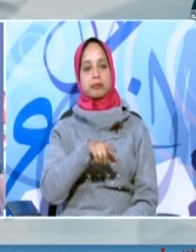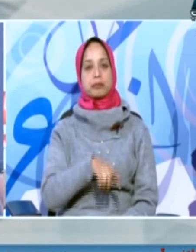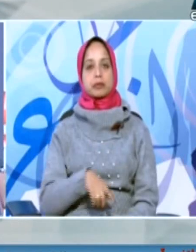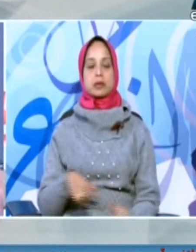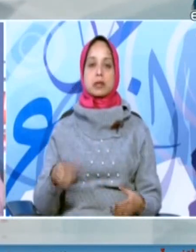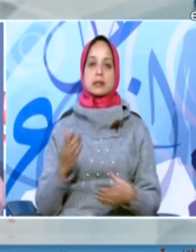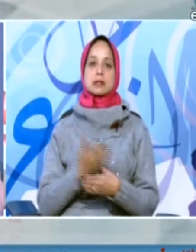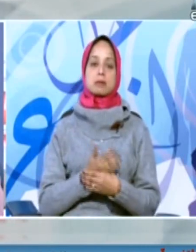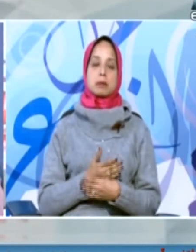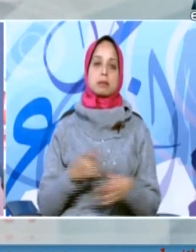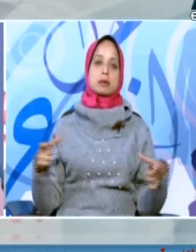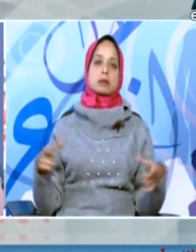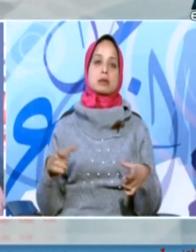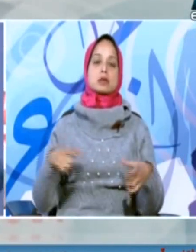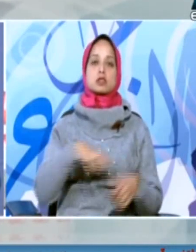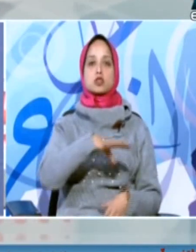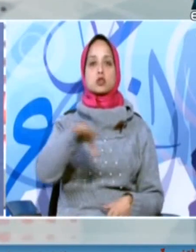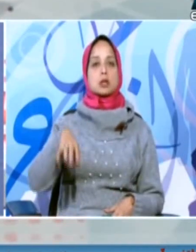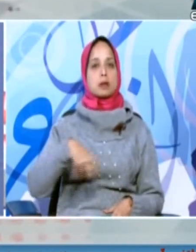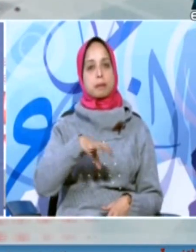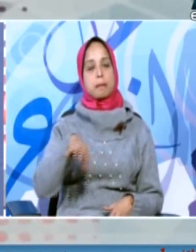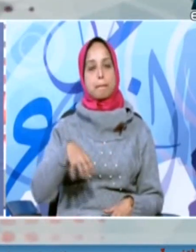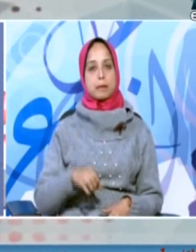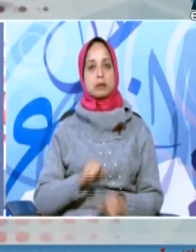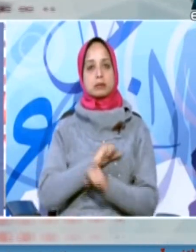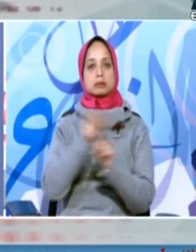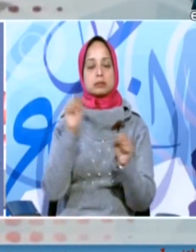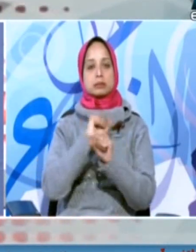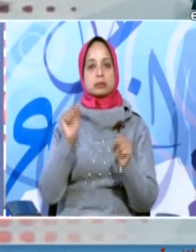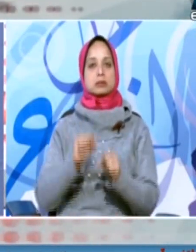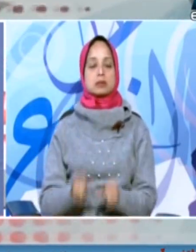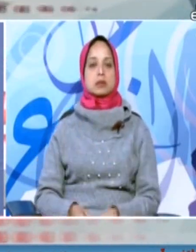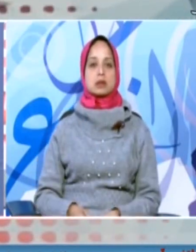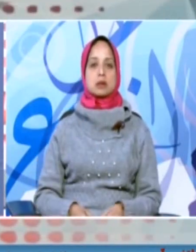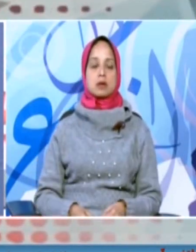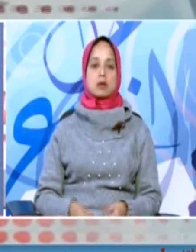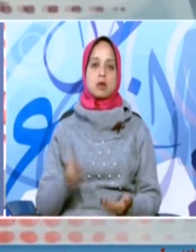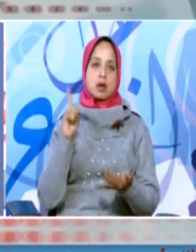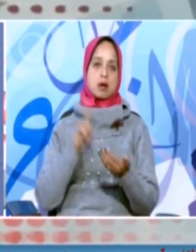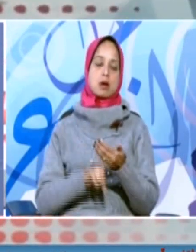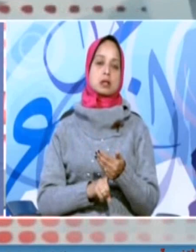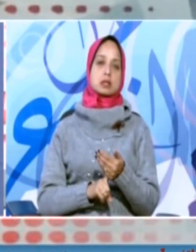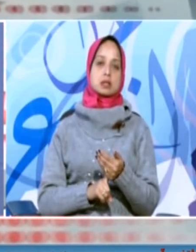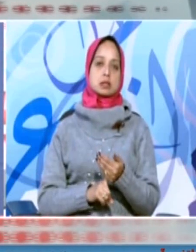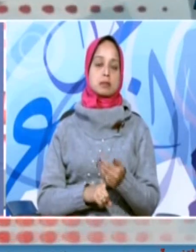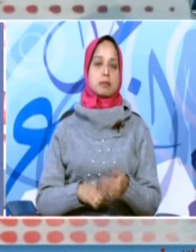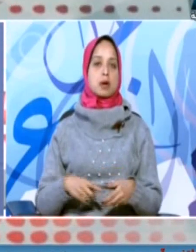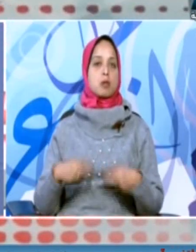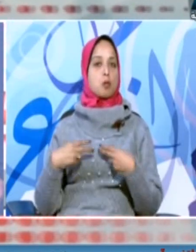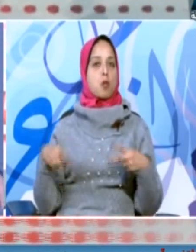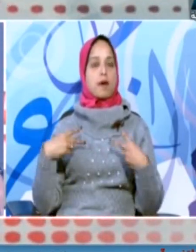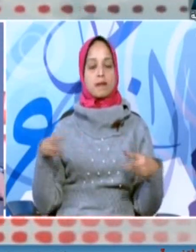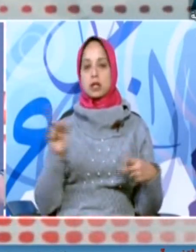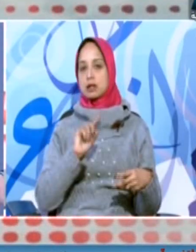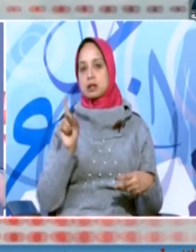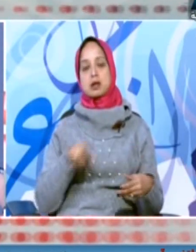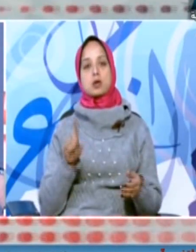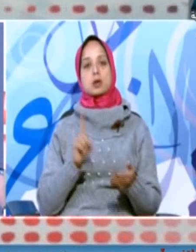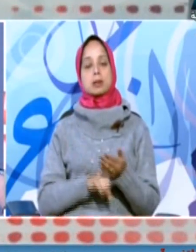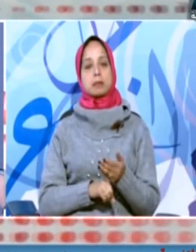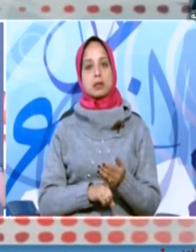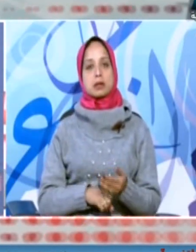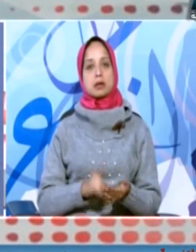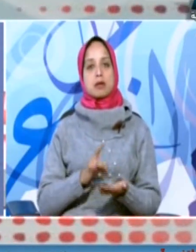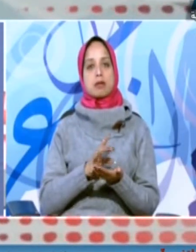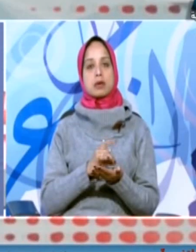الشعبي اضطر الخديوي، يعني وافق ولا اجبر؟ اجبر على على الموافقه امام وعزل عثمان رفقي وزير